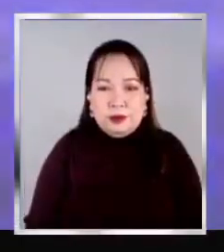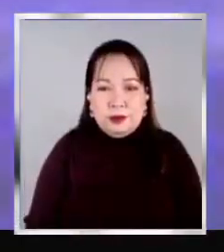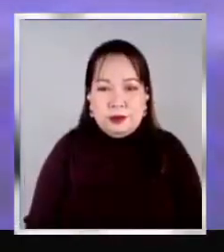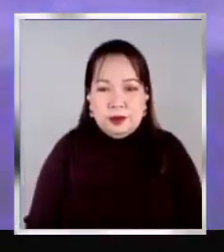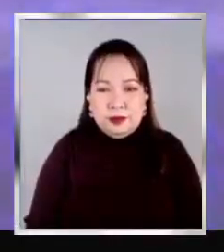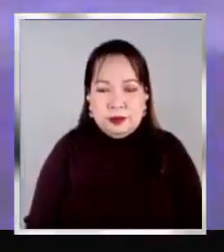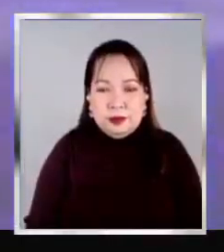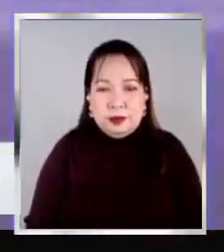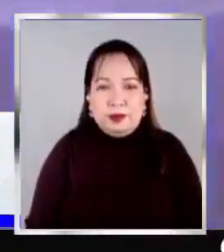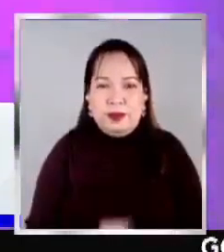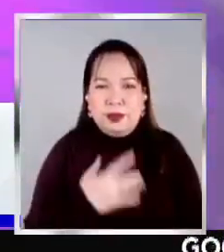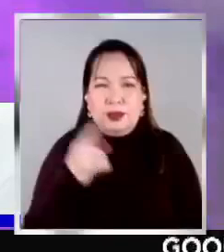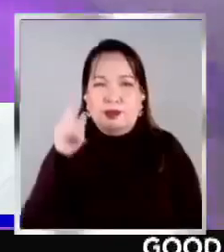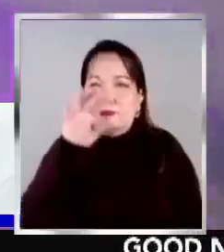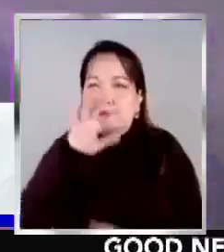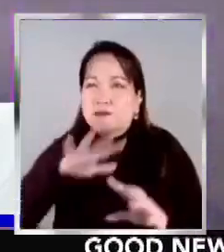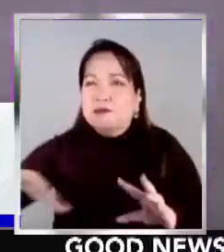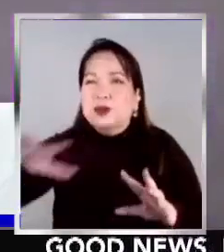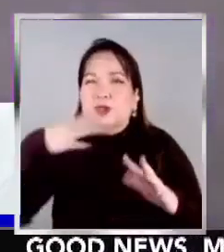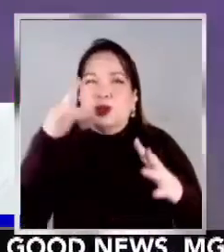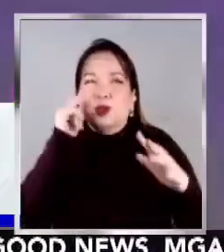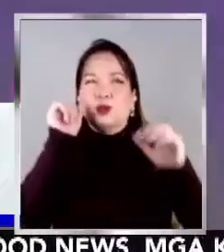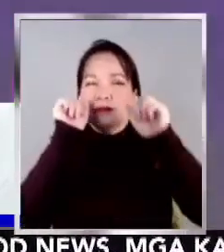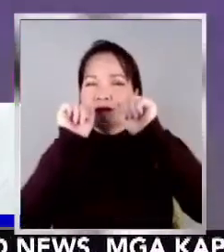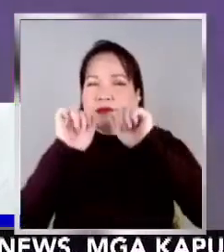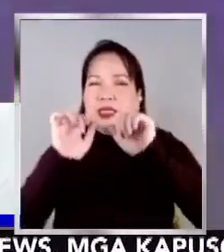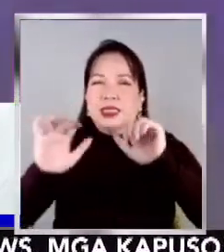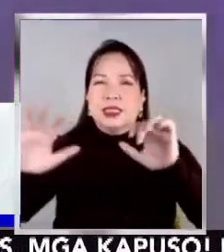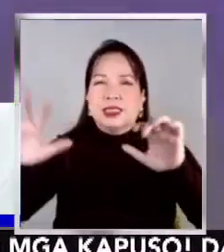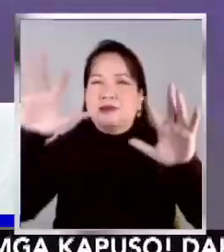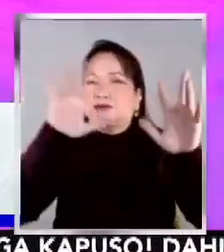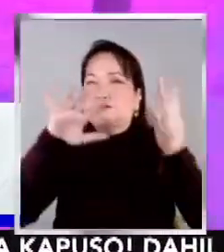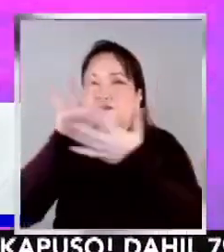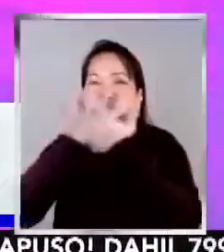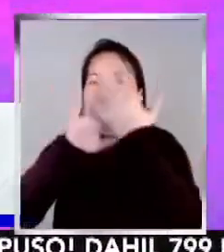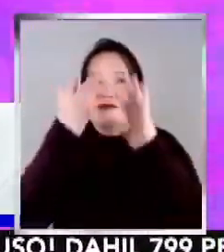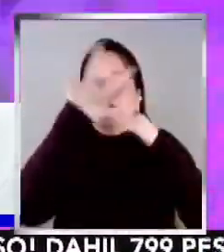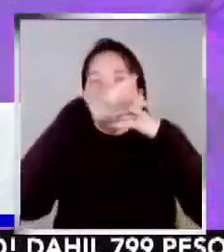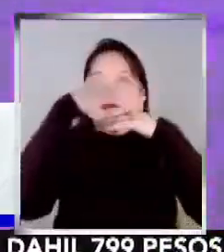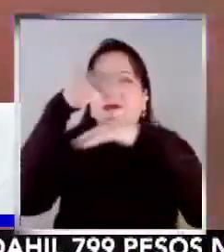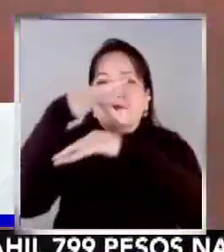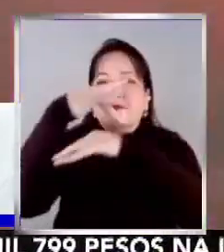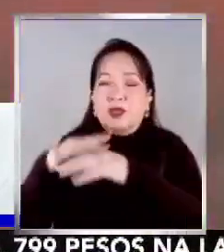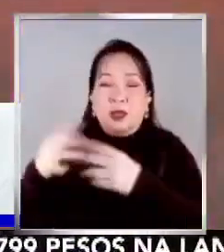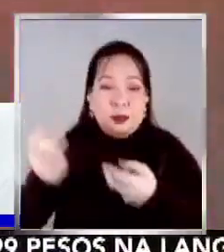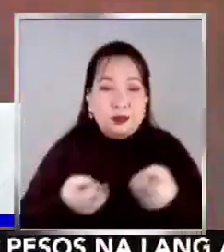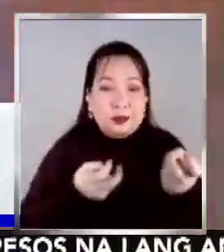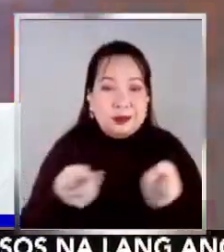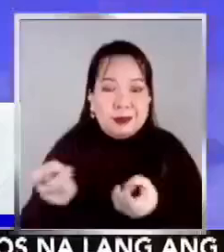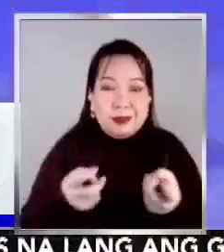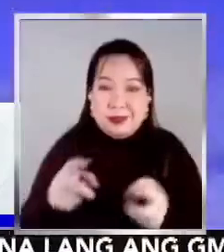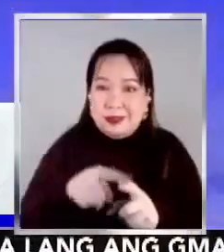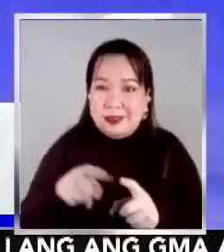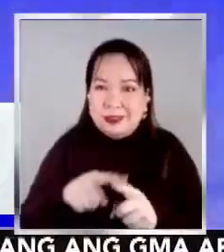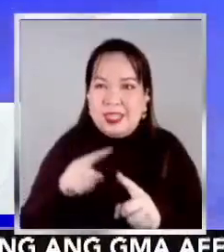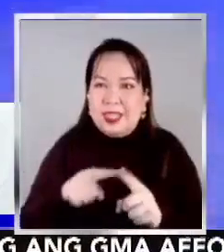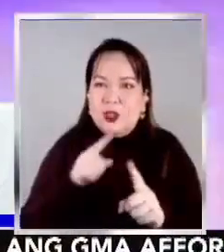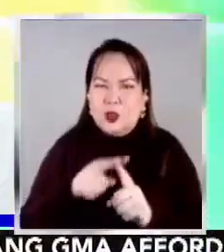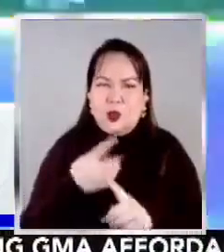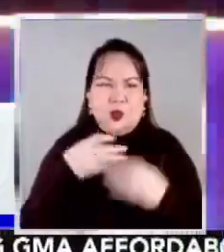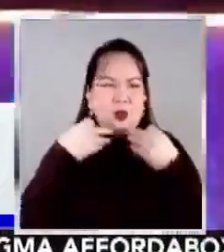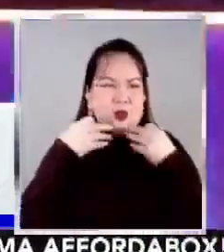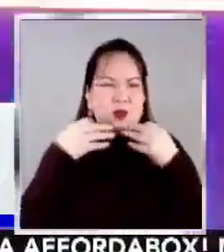Dreamy and magical ang Christmas ice skating show na Carols on Ice. Tampok ang mga ipinagmamalaking figure skaters ng ating